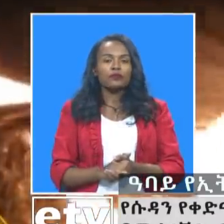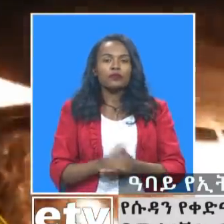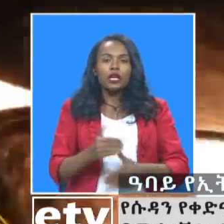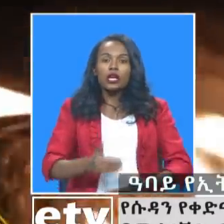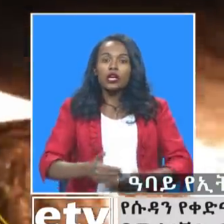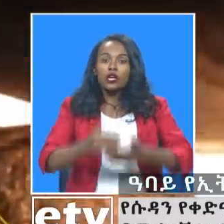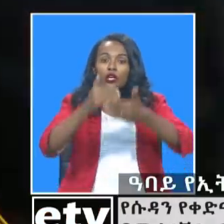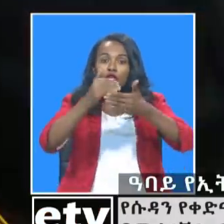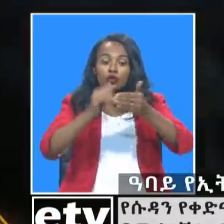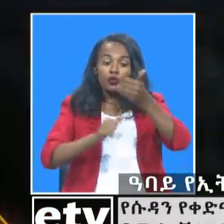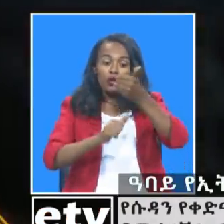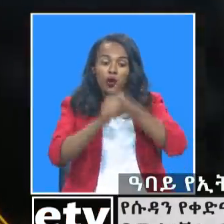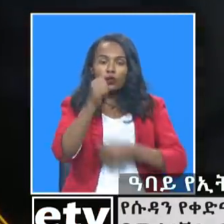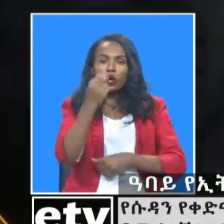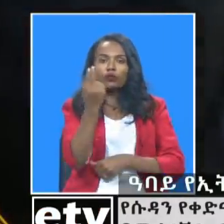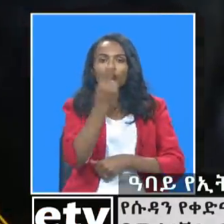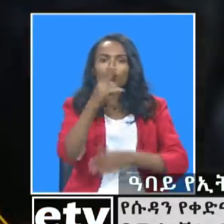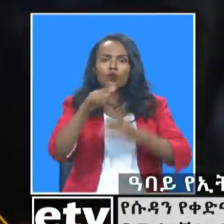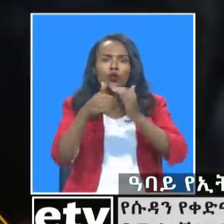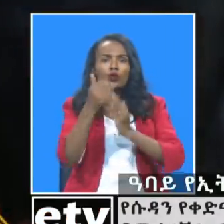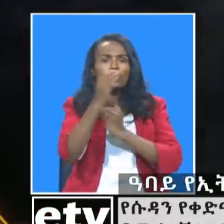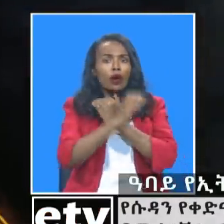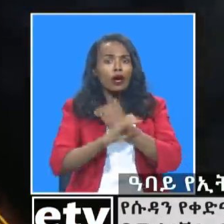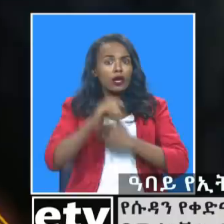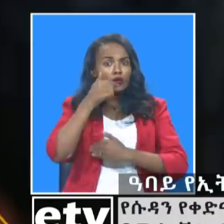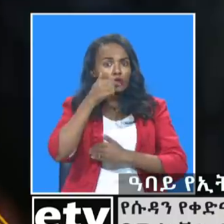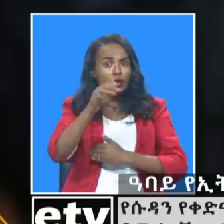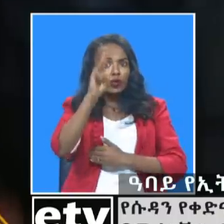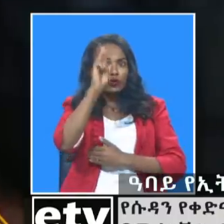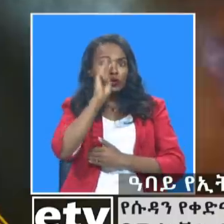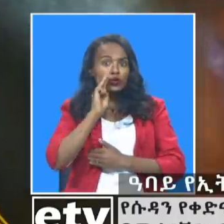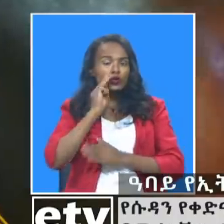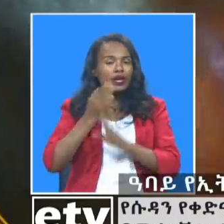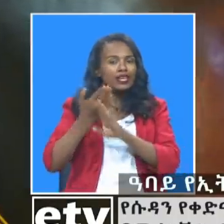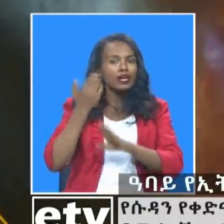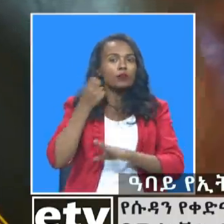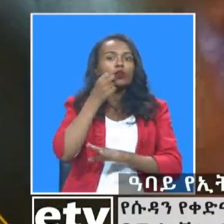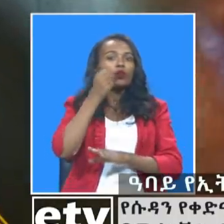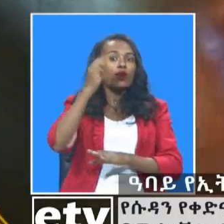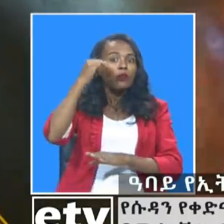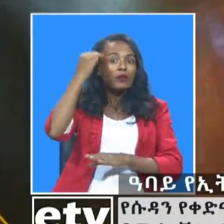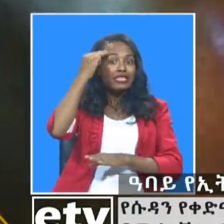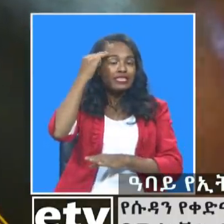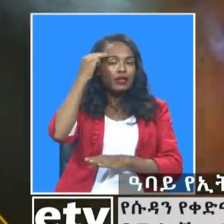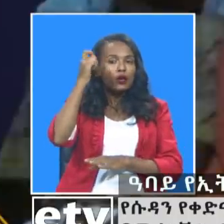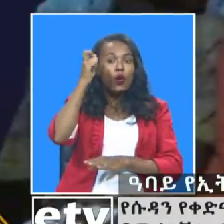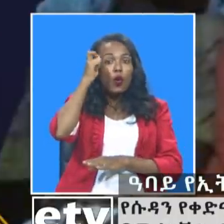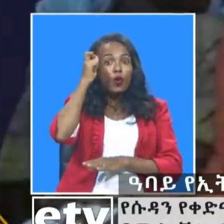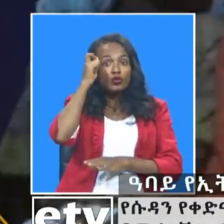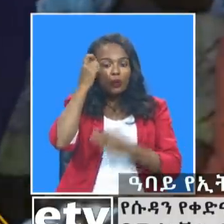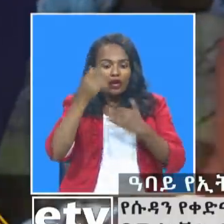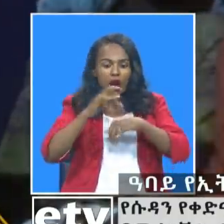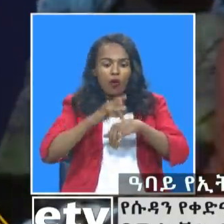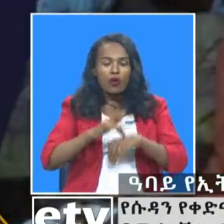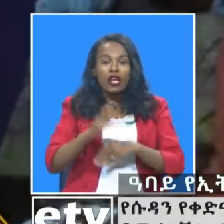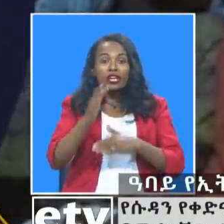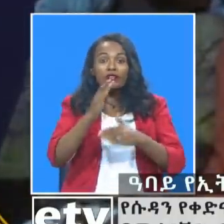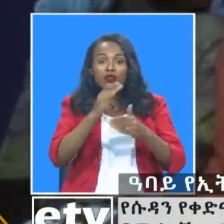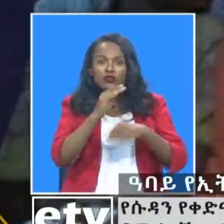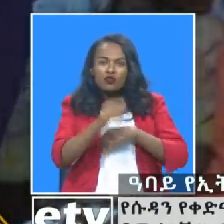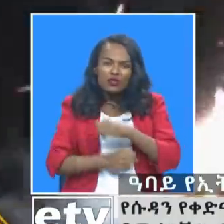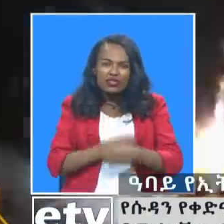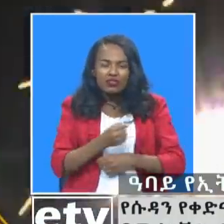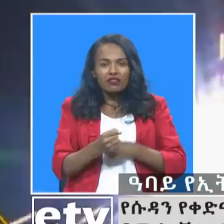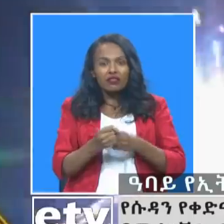ግድቡ ከጉዳቱ ጥቅሙ ለሁሉም ሀገራት ነው ያሉት የሱዳን የቀድሞ የውሃ ሚኒስትር ኦስማን አልቶም አሁን ላይ ውጥረት እንዲነግስ